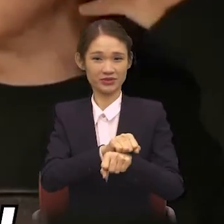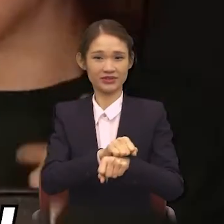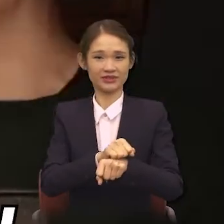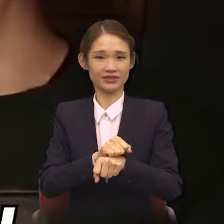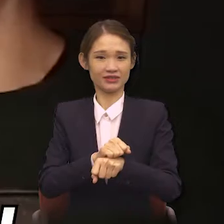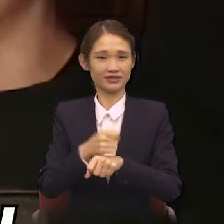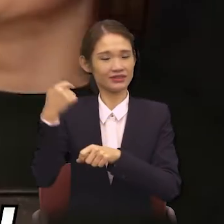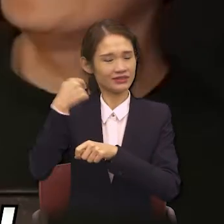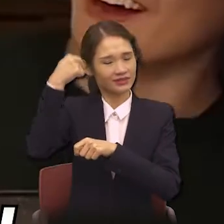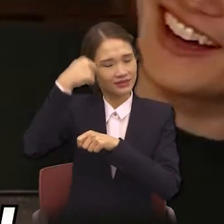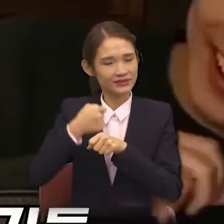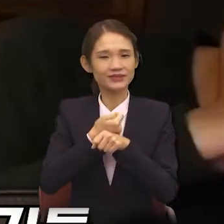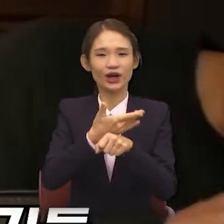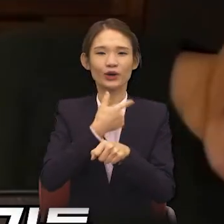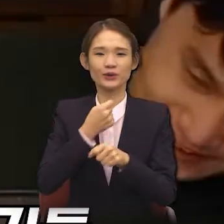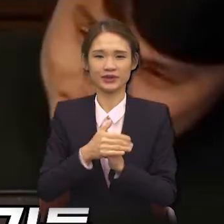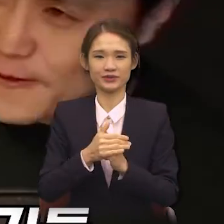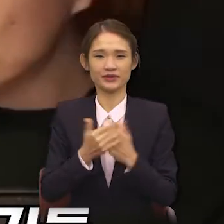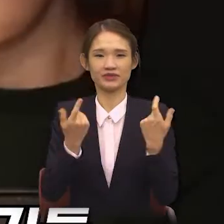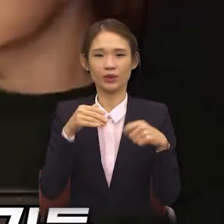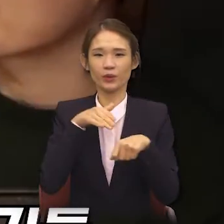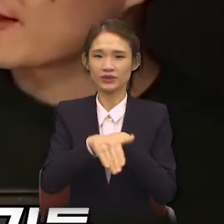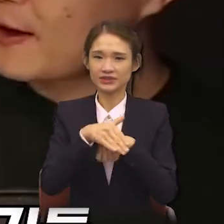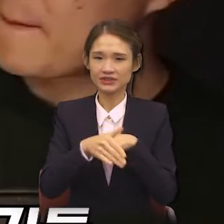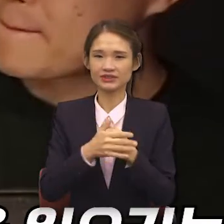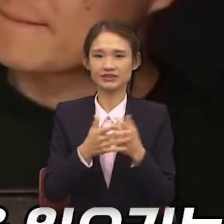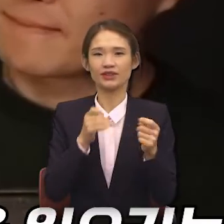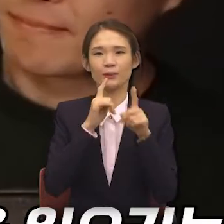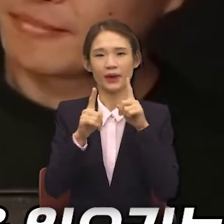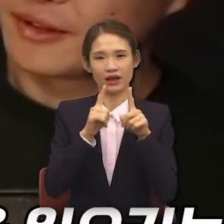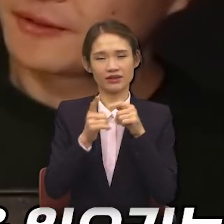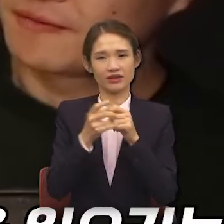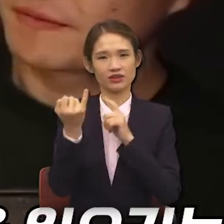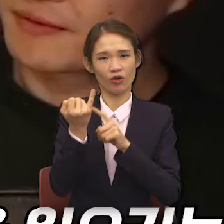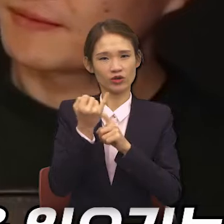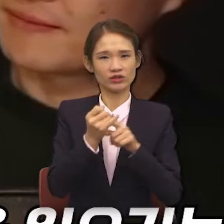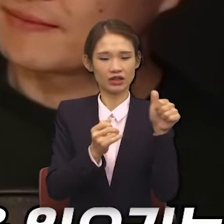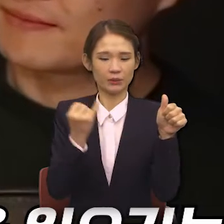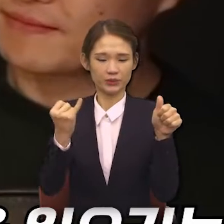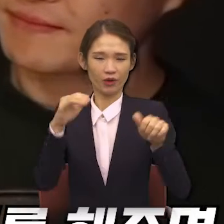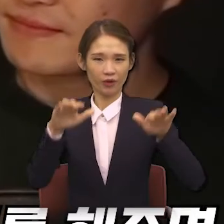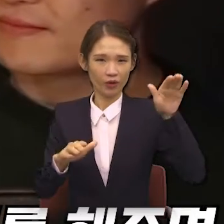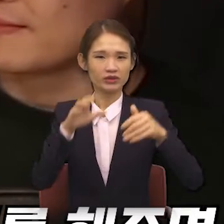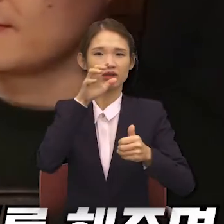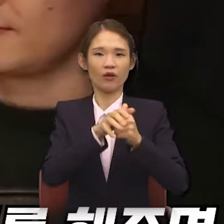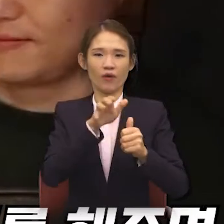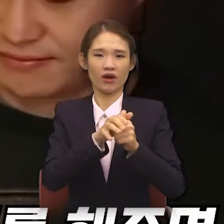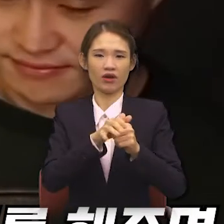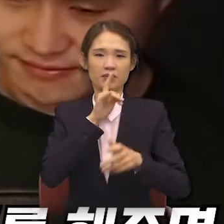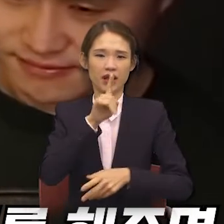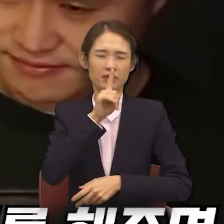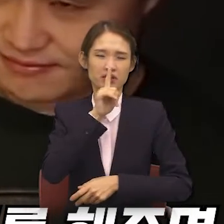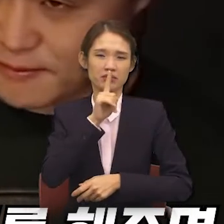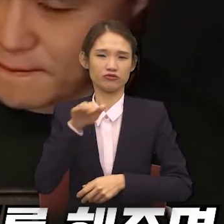살려서. 와닿게 하고 싶어서. 그렇죠. 요런 식으로 요런 얘기들 여성들의 성별 역할 고정 같은 것들을 일으키는 이런 발언들에